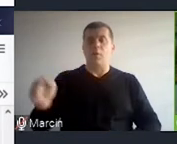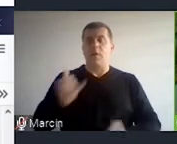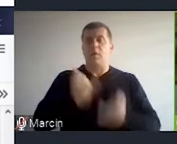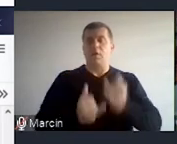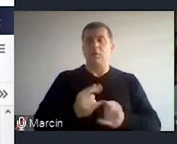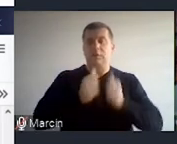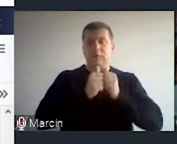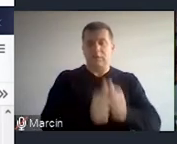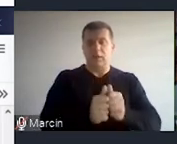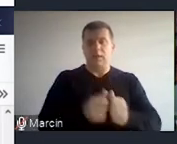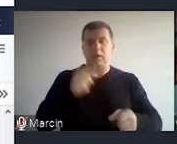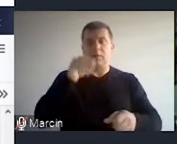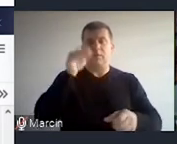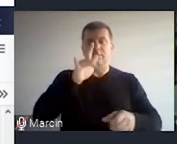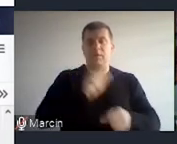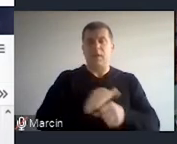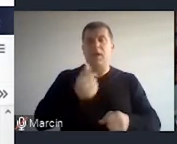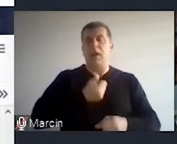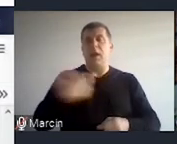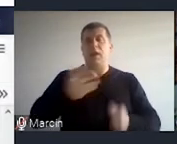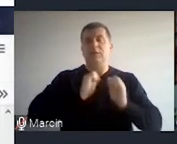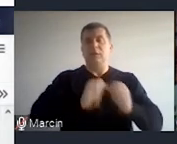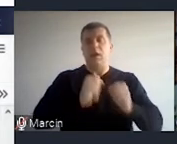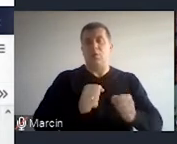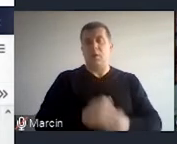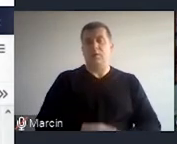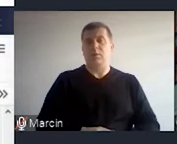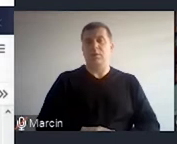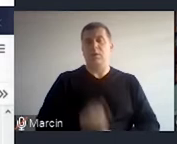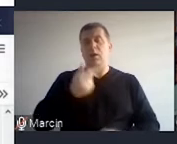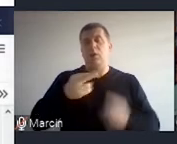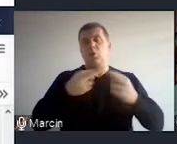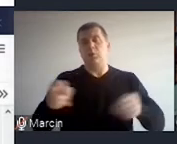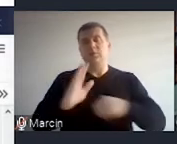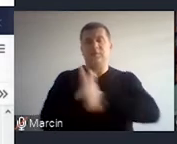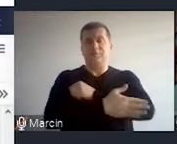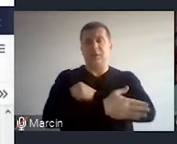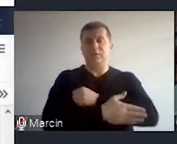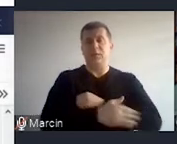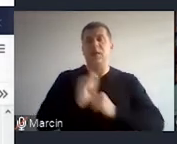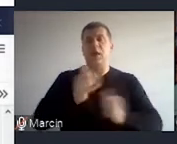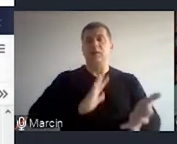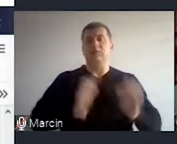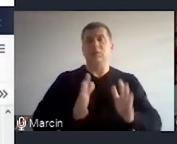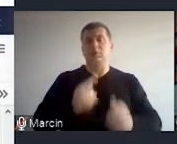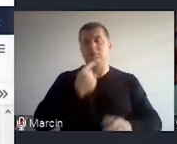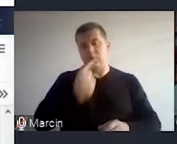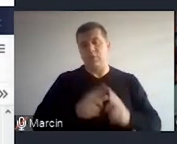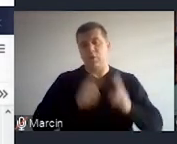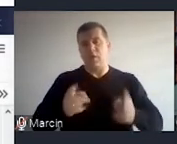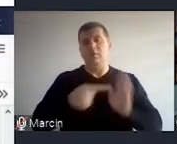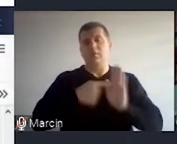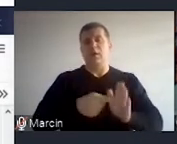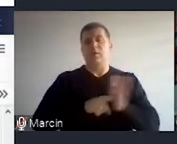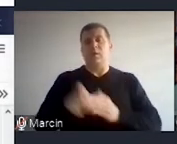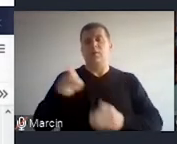Jeżeli zadanie, w którym jest kilka działań, kilka różnych form wsparcia, w jaki sposób określić wskaźnik dla tego